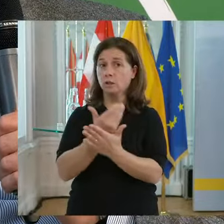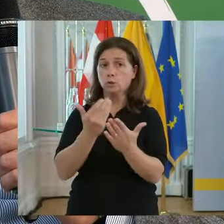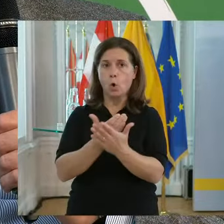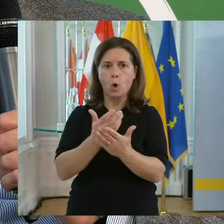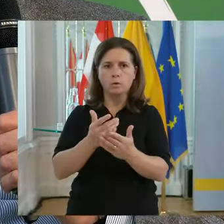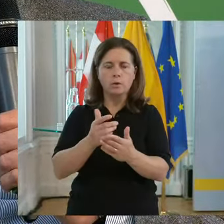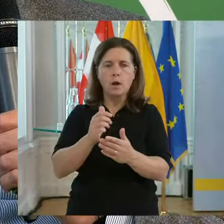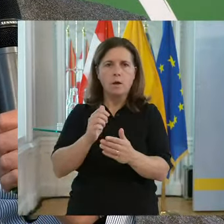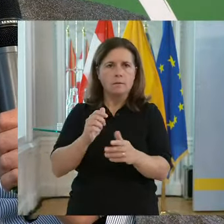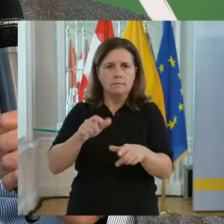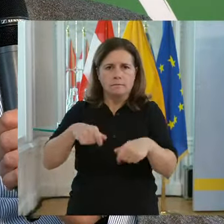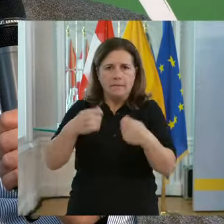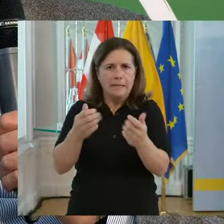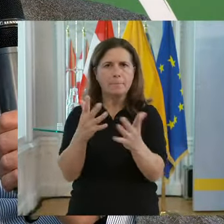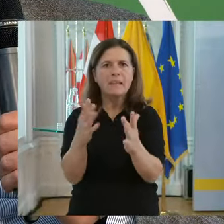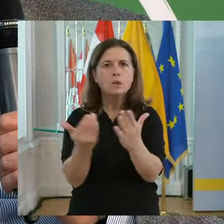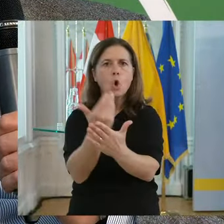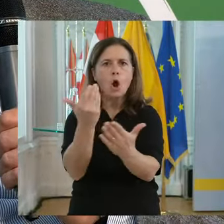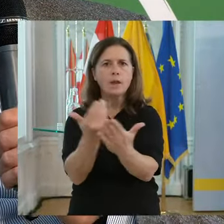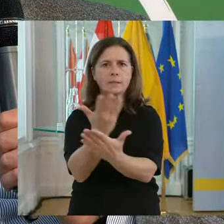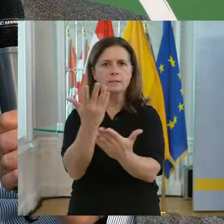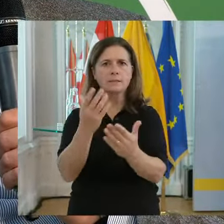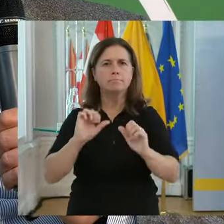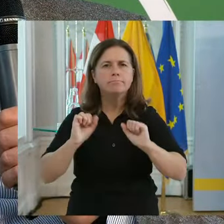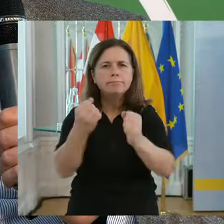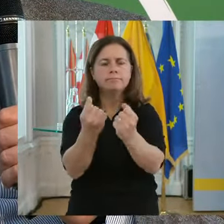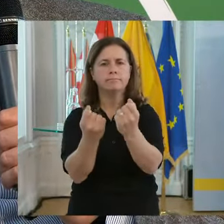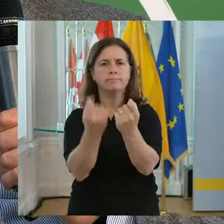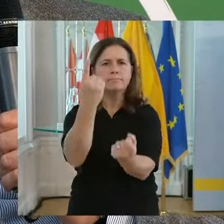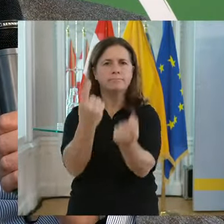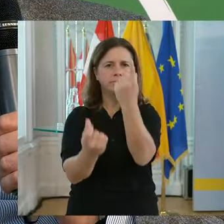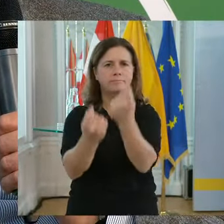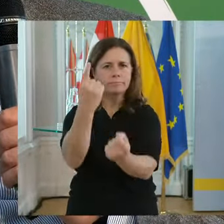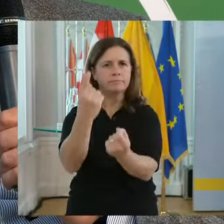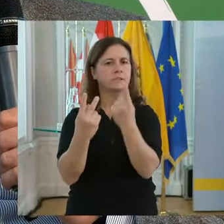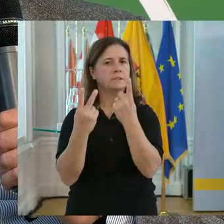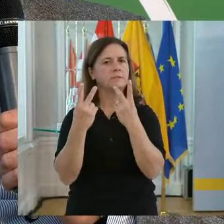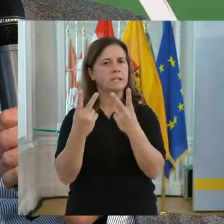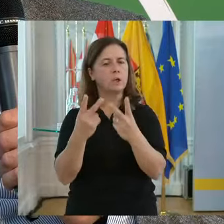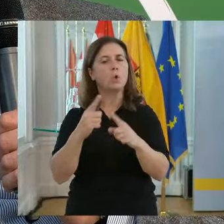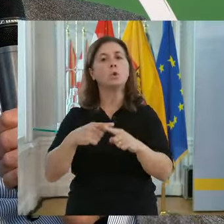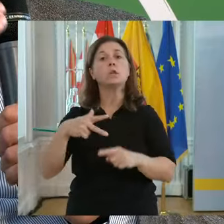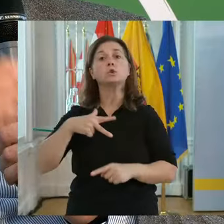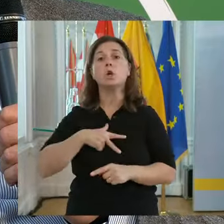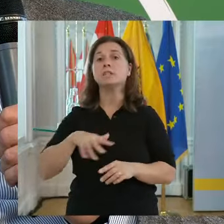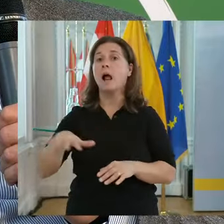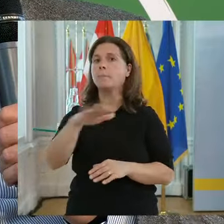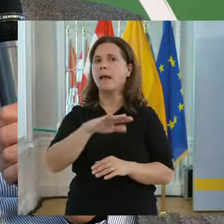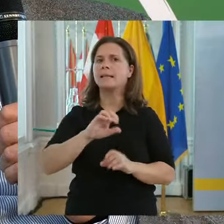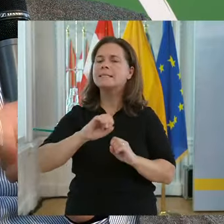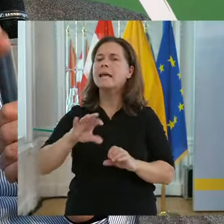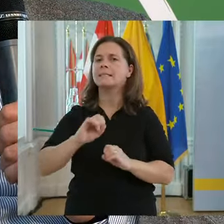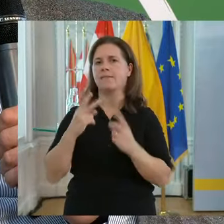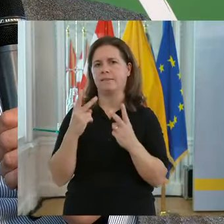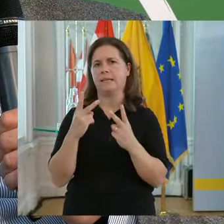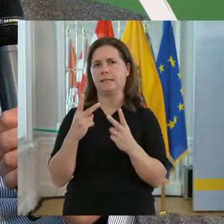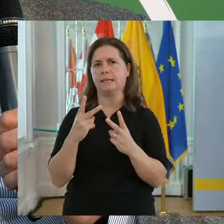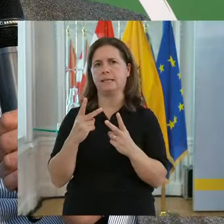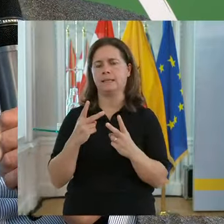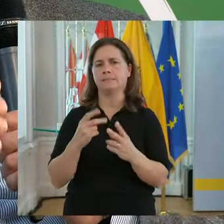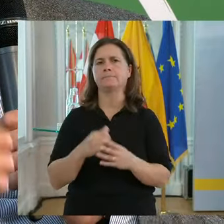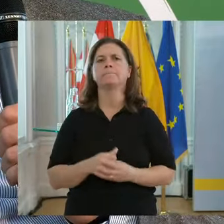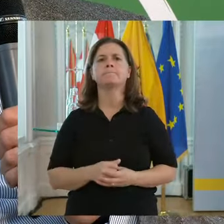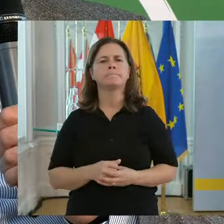sie morgen nicht mehr. Also die Innovation ist ganz essentiell und im Sozialbereich umso wichtiger. Und nachdem